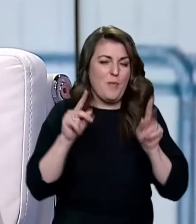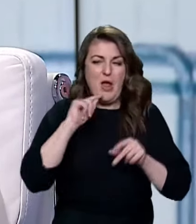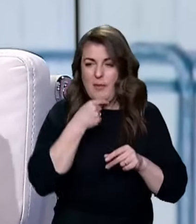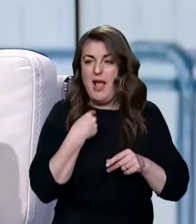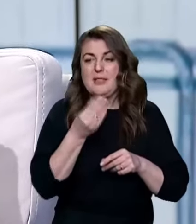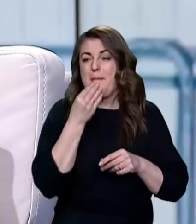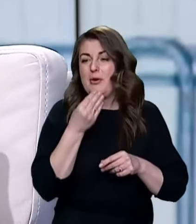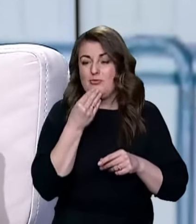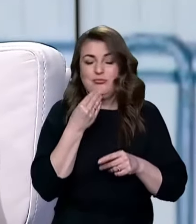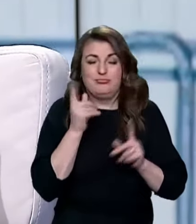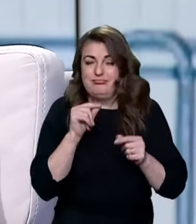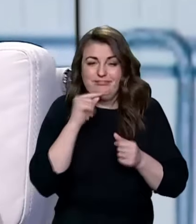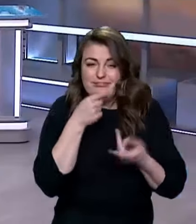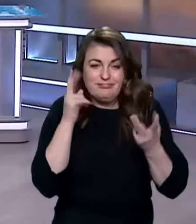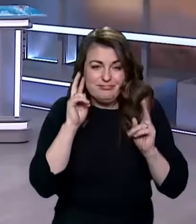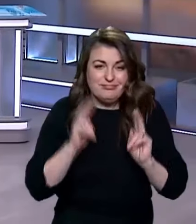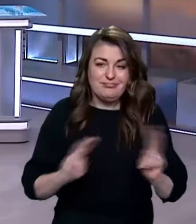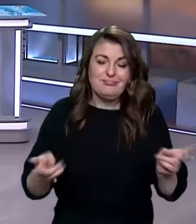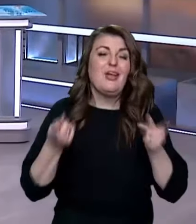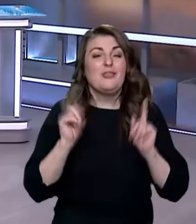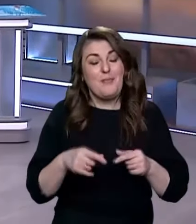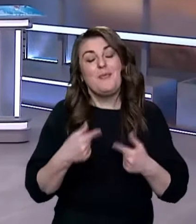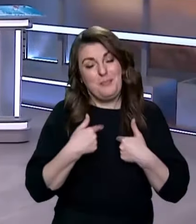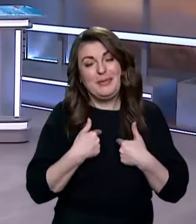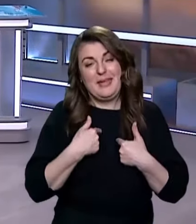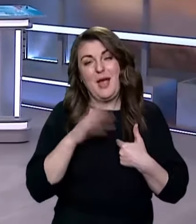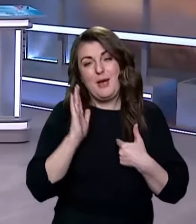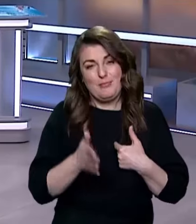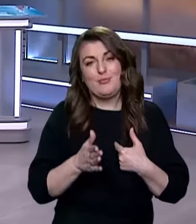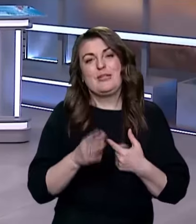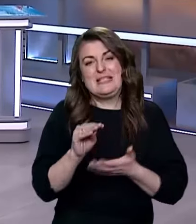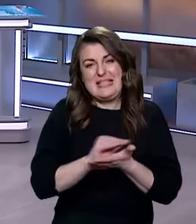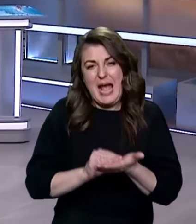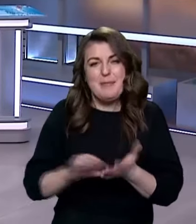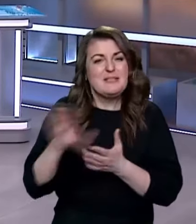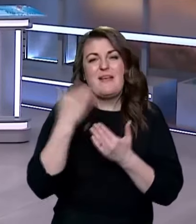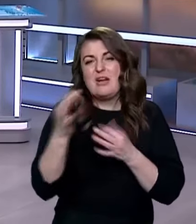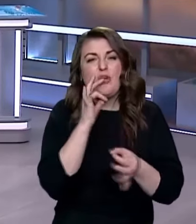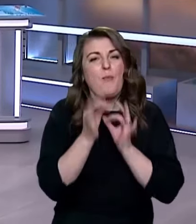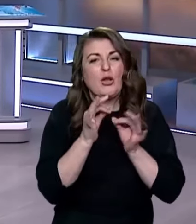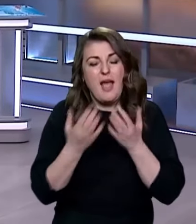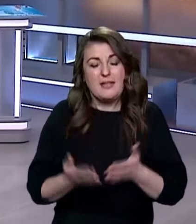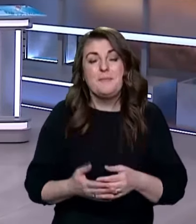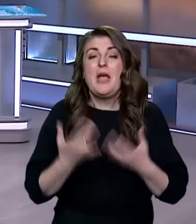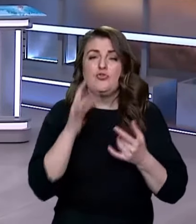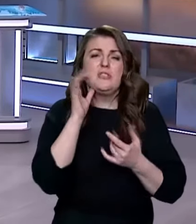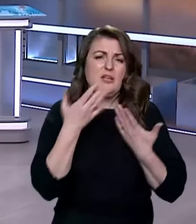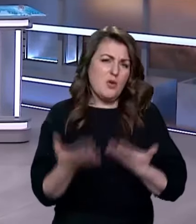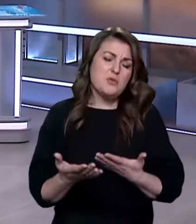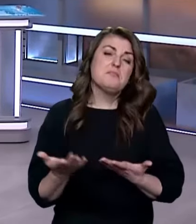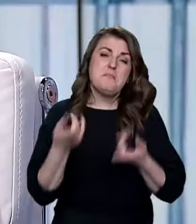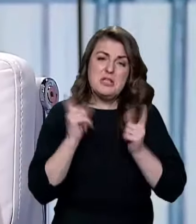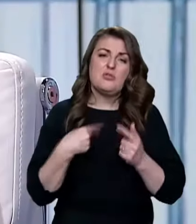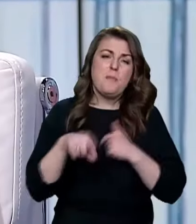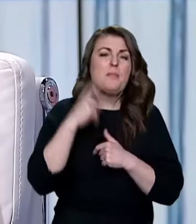економити, і на продуктах харчування також. Тому я буду прям і записувати всі ваші поради. Якщо серйозно, пане Сергію, дійсно,